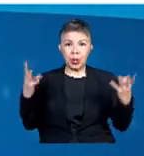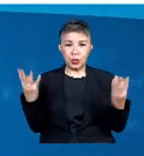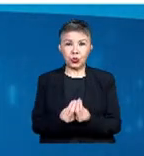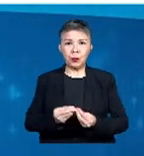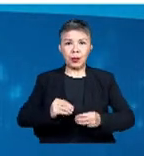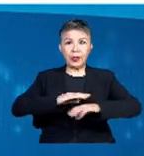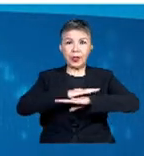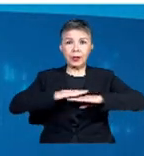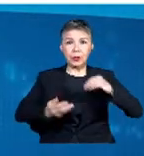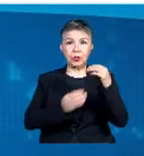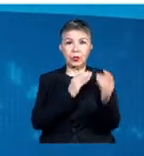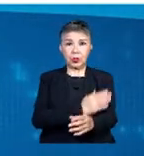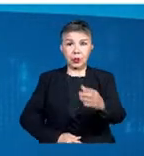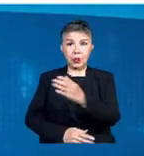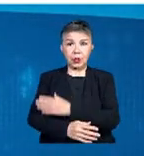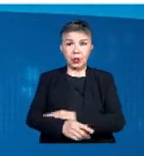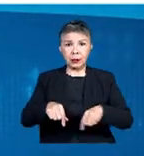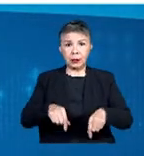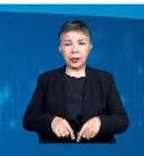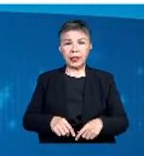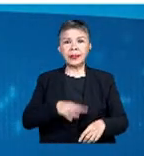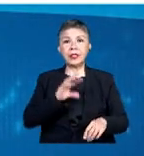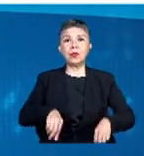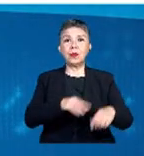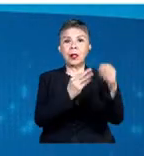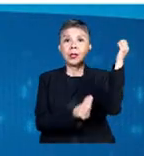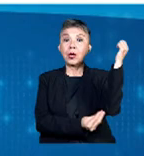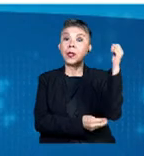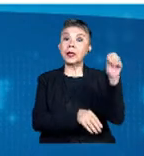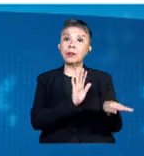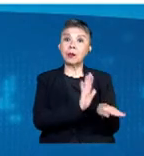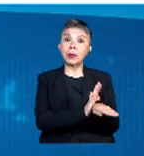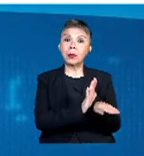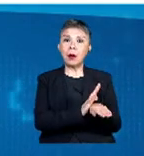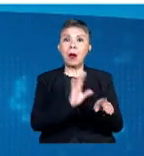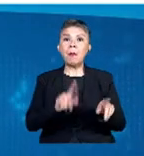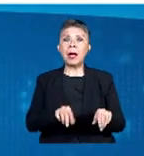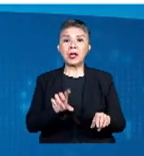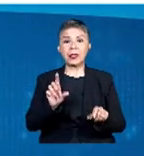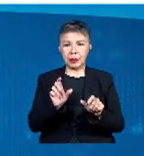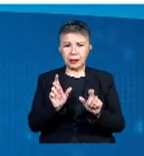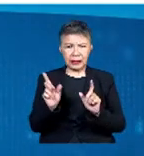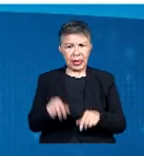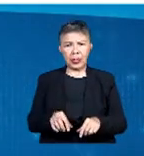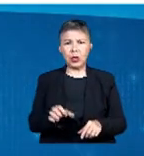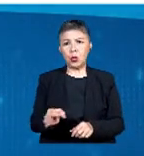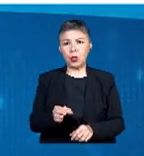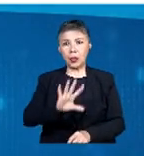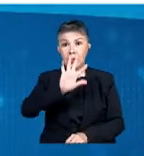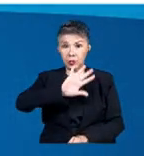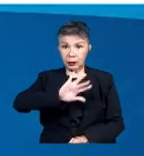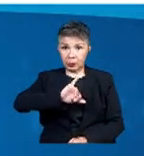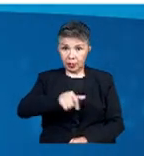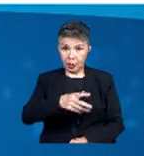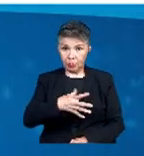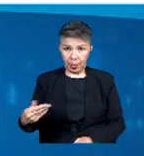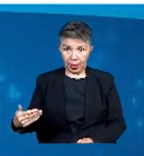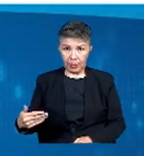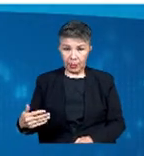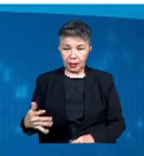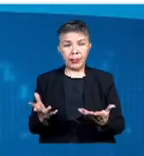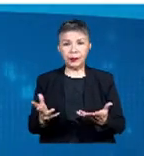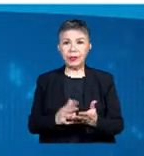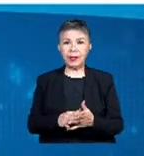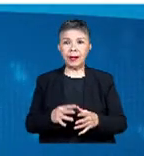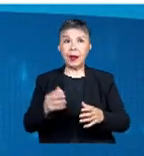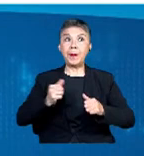atlet disabilitas yang memang mewakili Papua banyaknya dari Kota Jayapura. Targetnya seperti apa, Pak, untuk prestasi mereka di